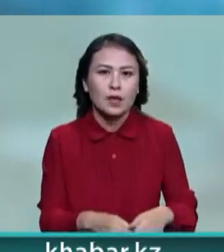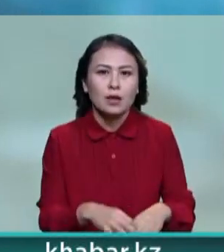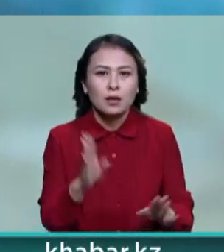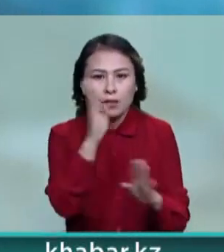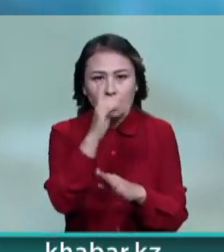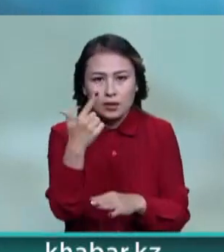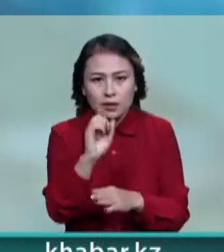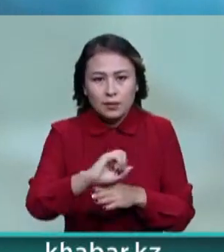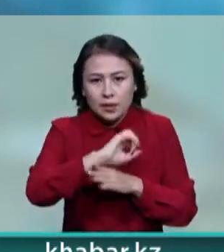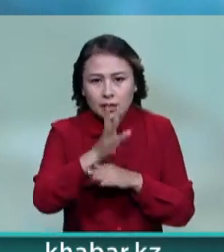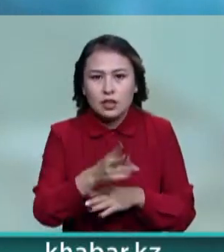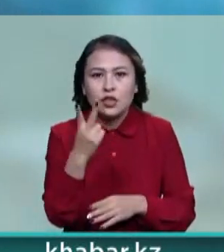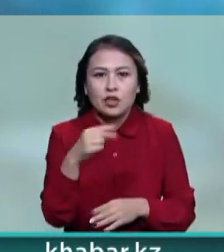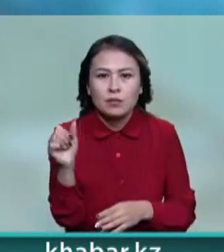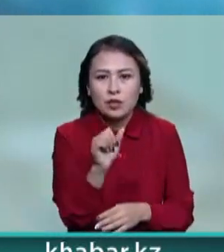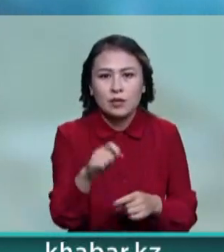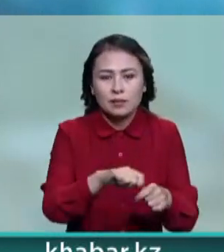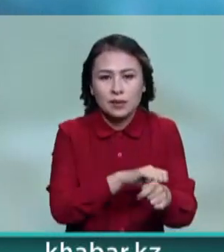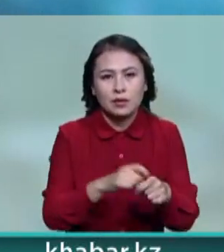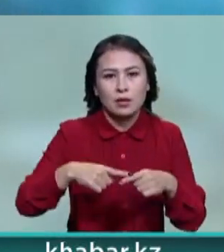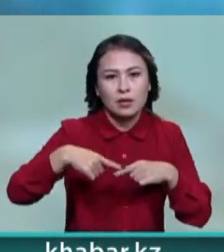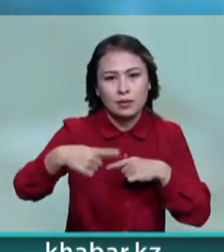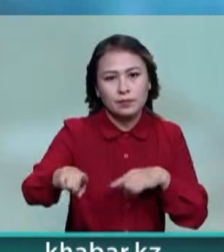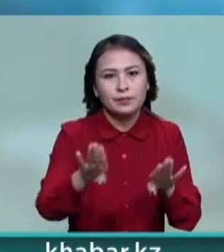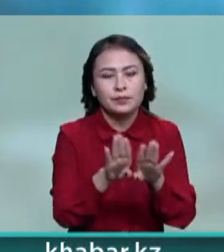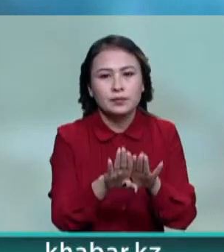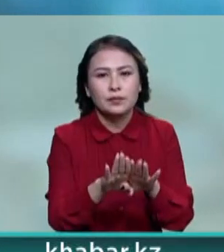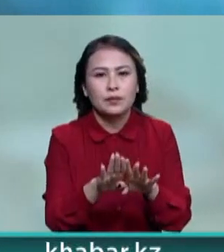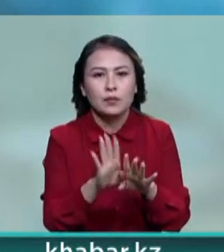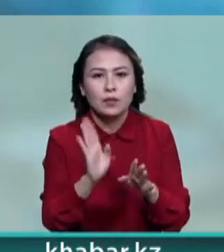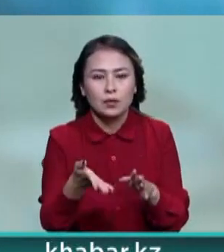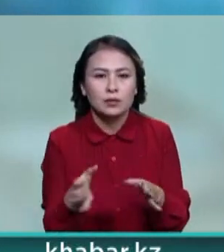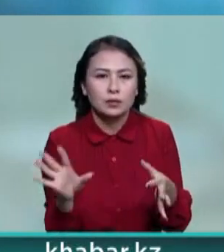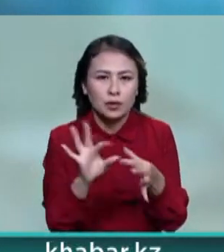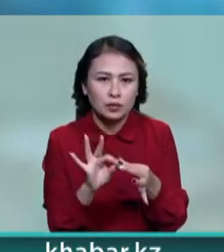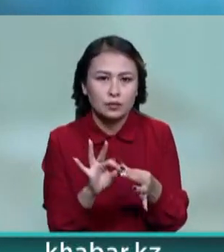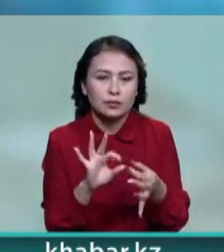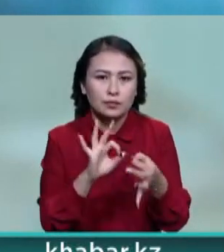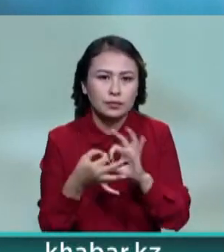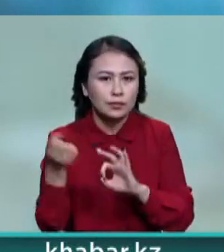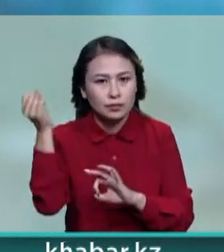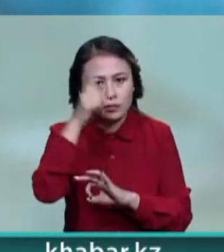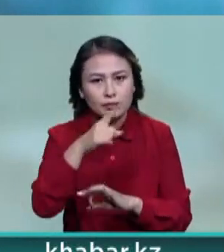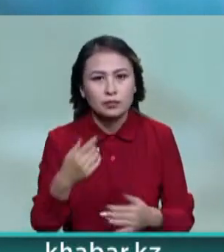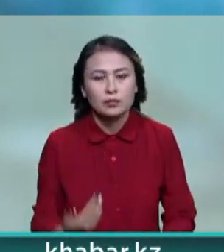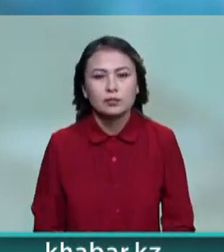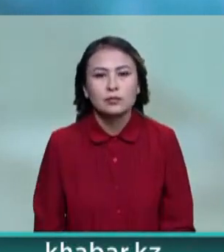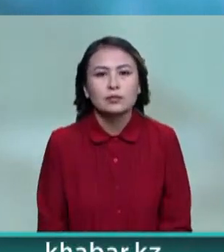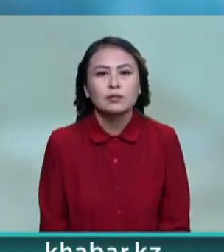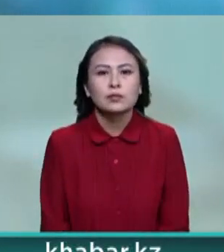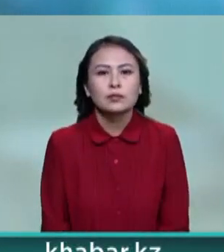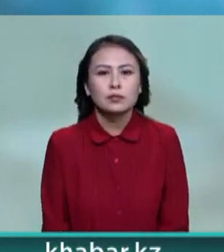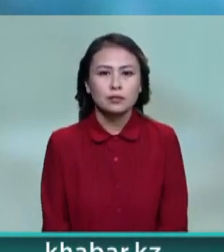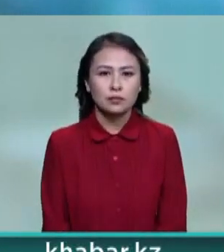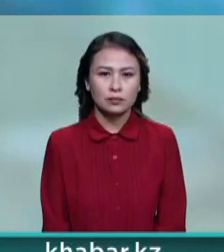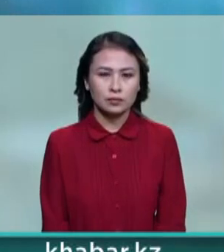Табиғи газбен қамту мақсатында 2,5 шақырым ішкі орамдық желілер тартылыпты. Әріптесім Нұрбек Байбосын тұрғындардың бүгінгі